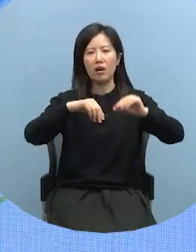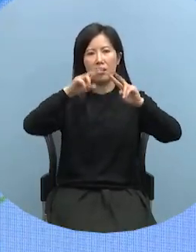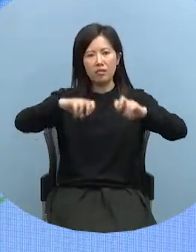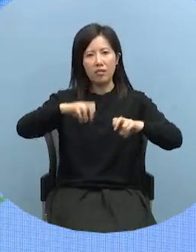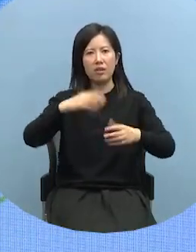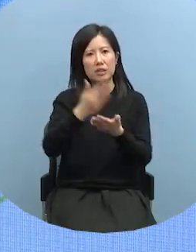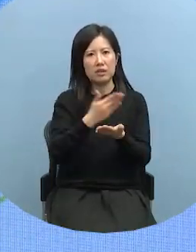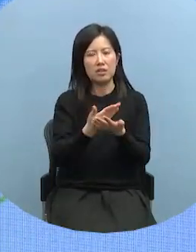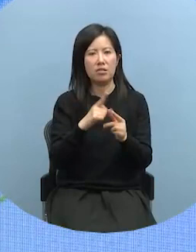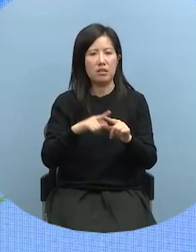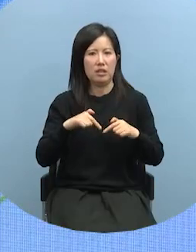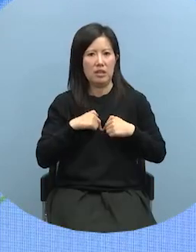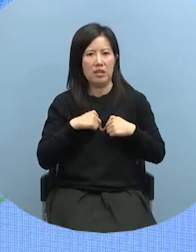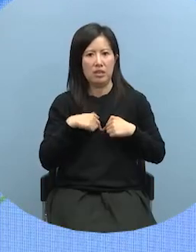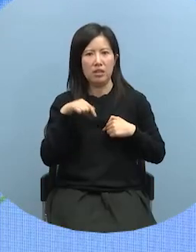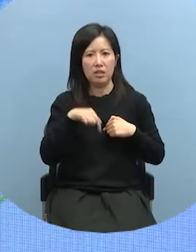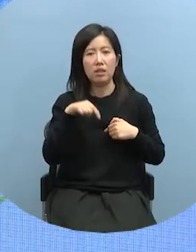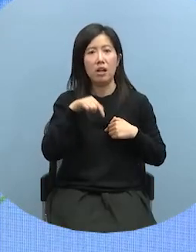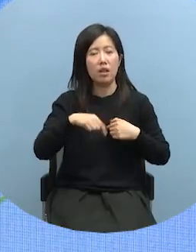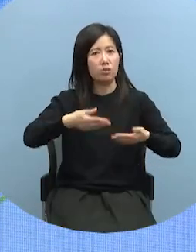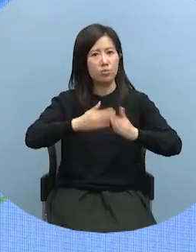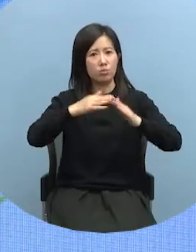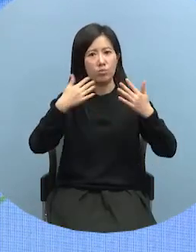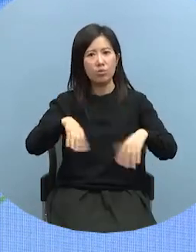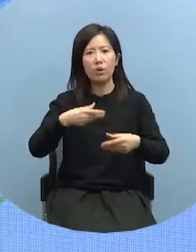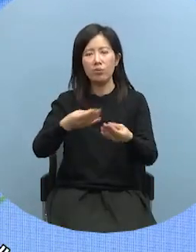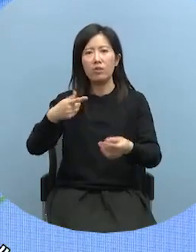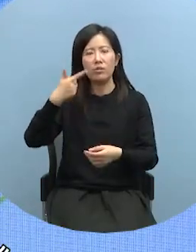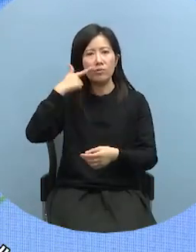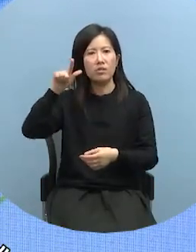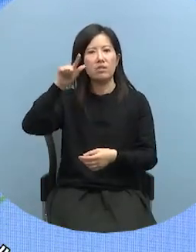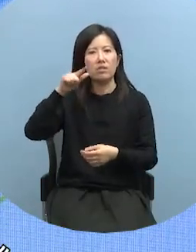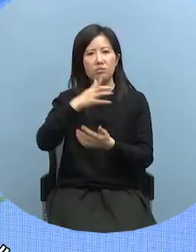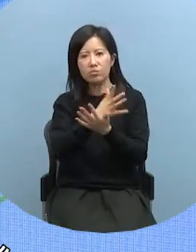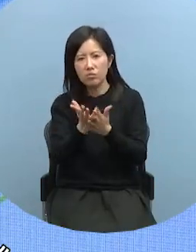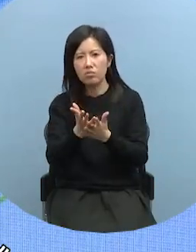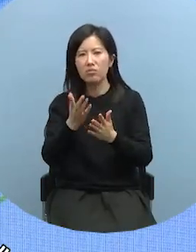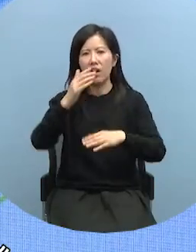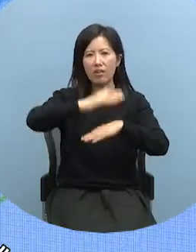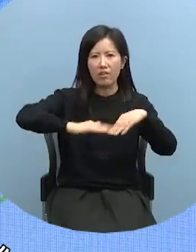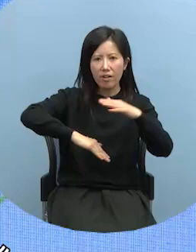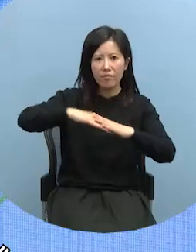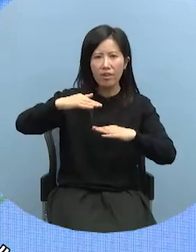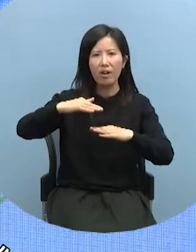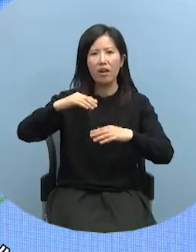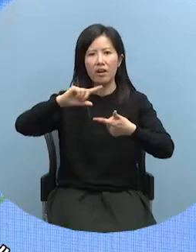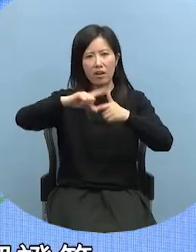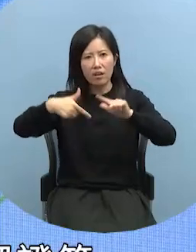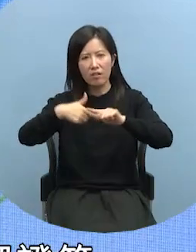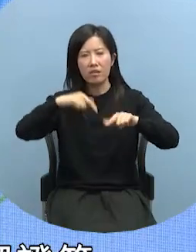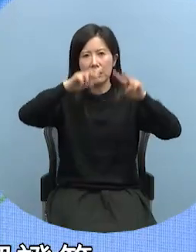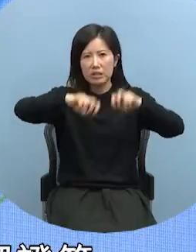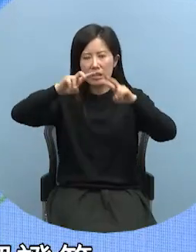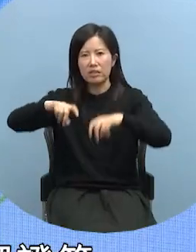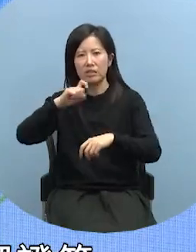心。呢個中心將會為創新嘅物料、建造嘅方法同埋技術進行研發，以